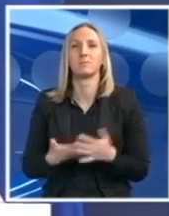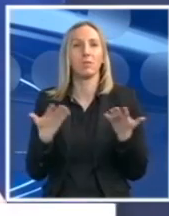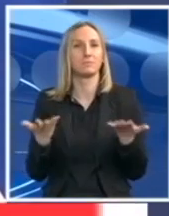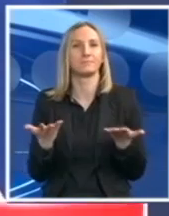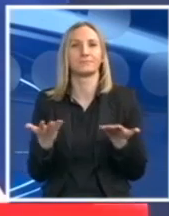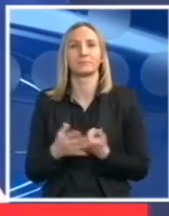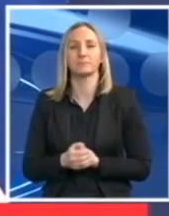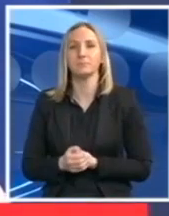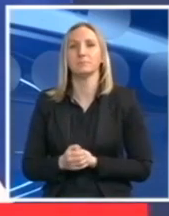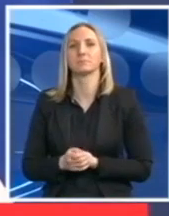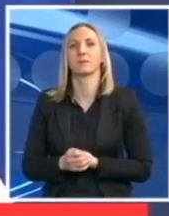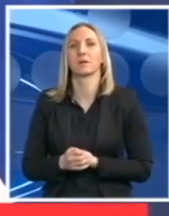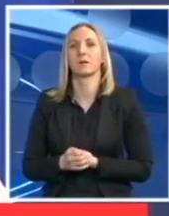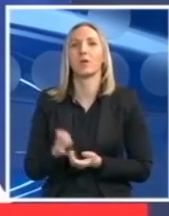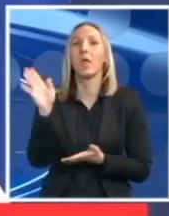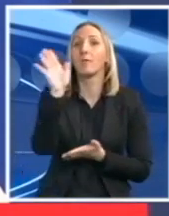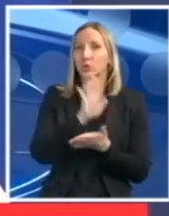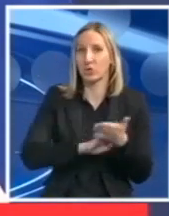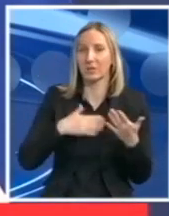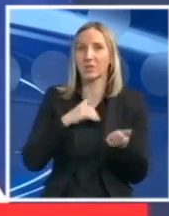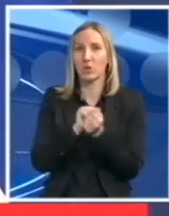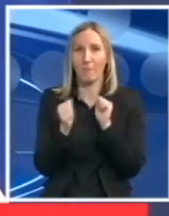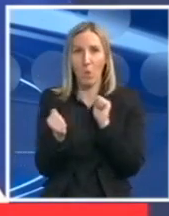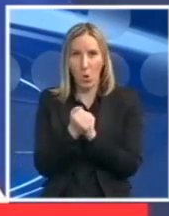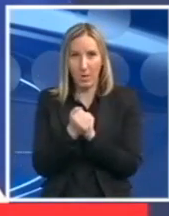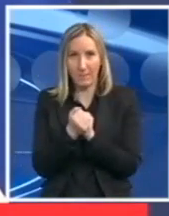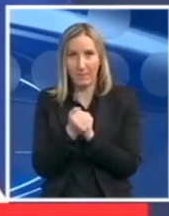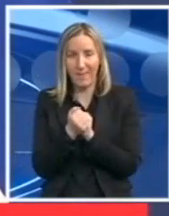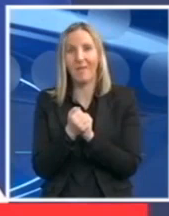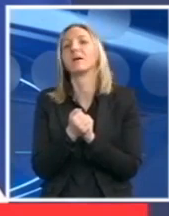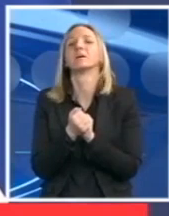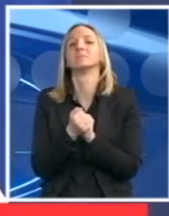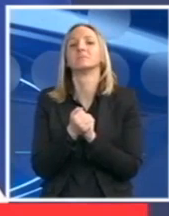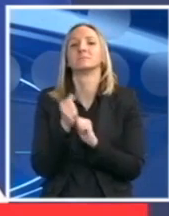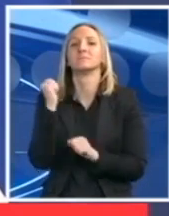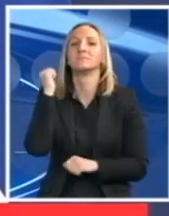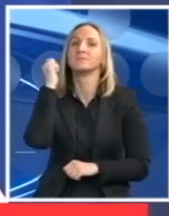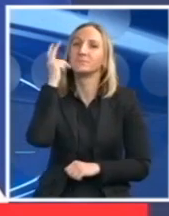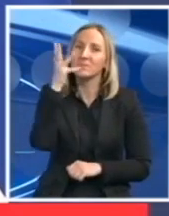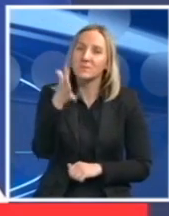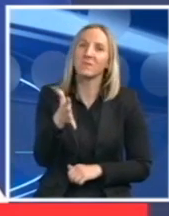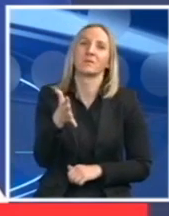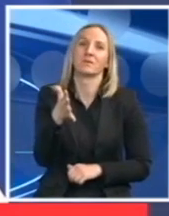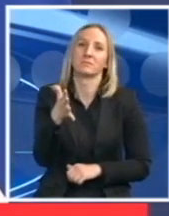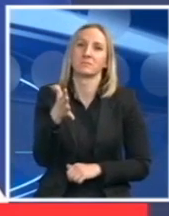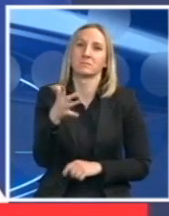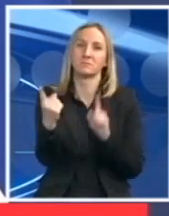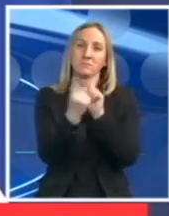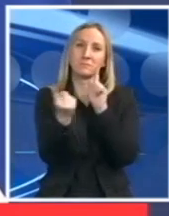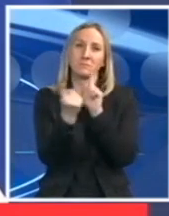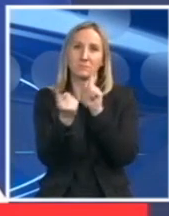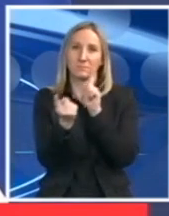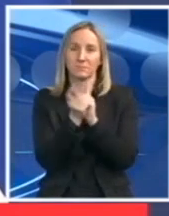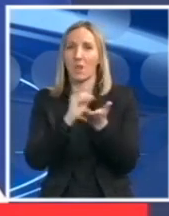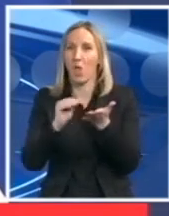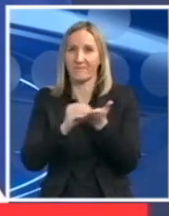se od početka naše borbe sa ovim virusom svaki dan susrećemo sa vama